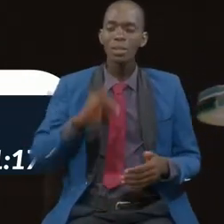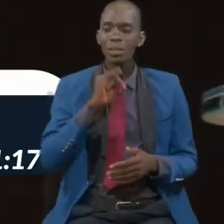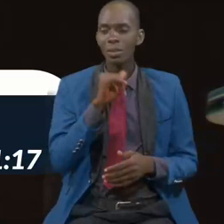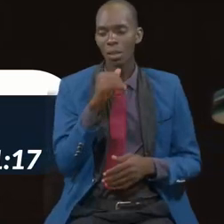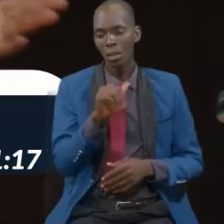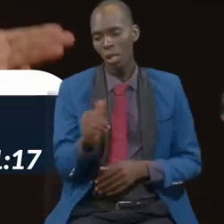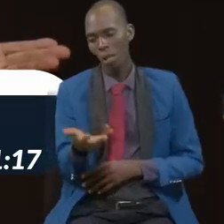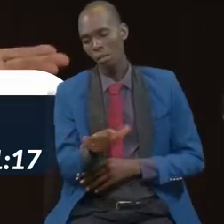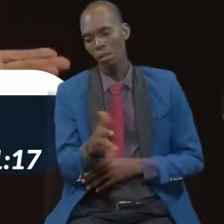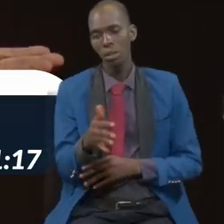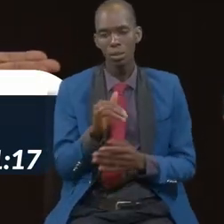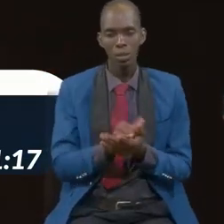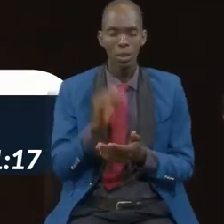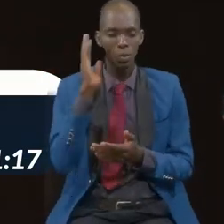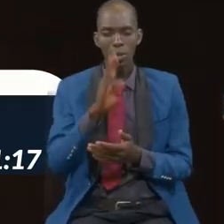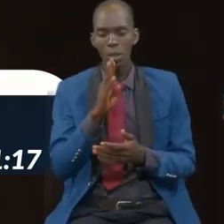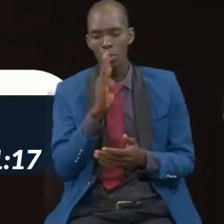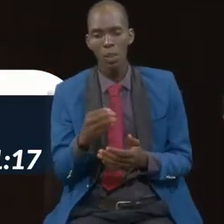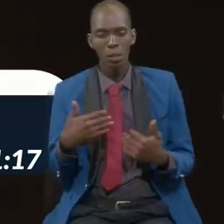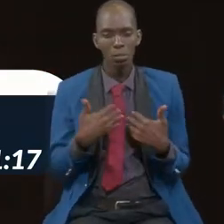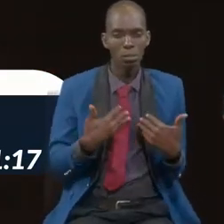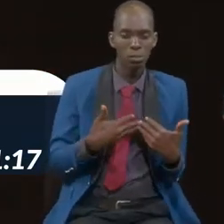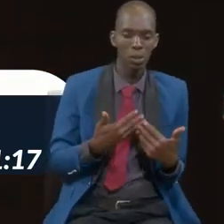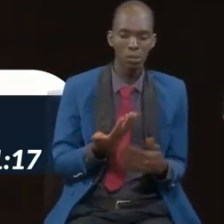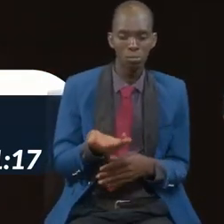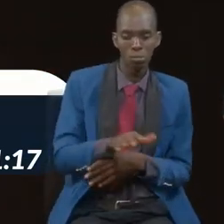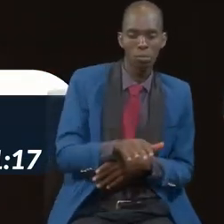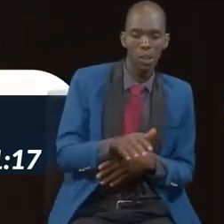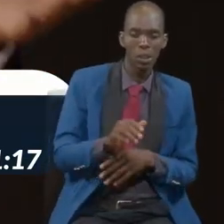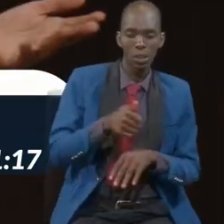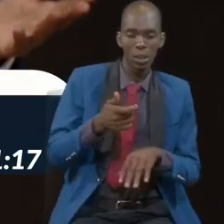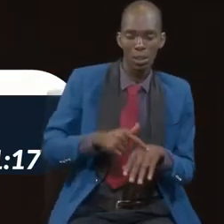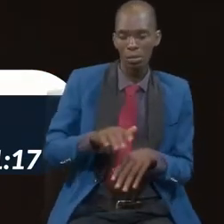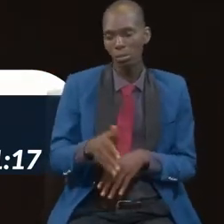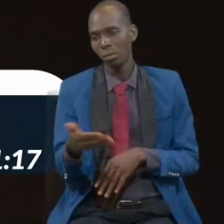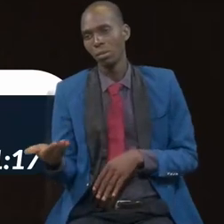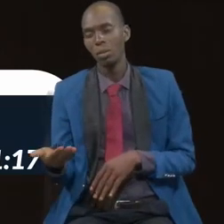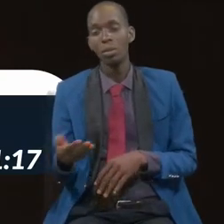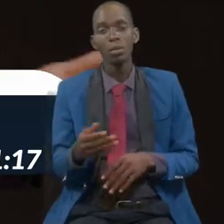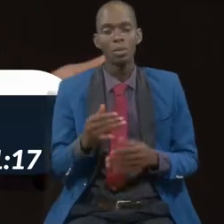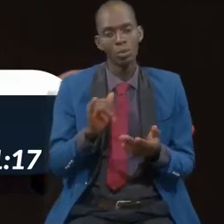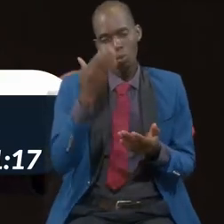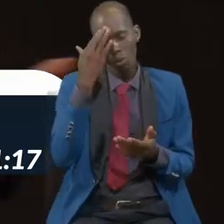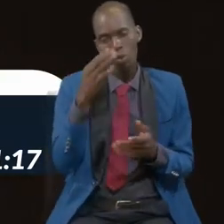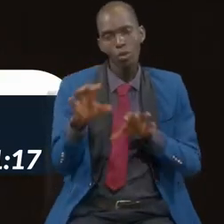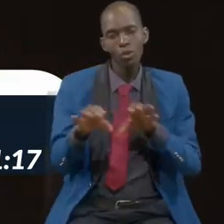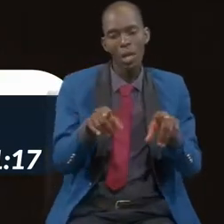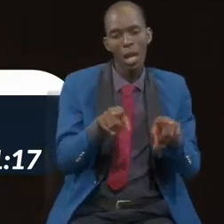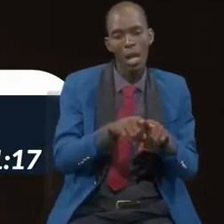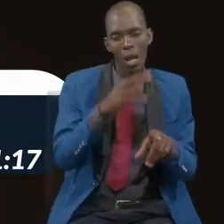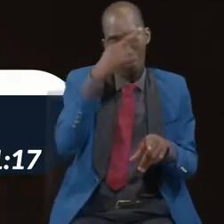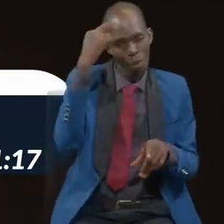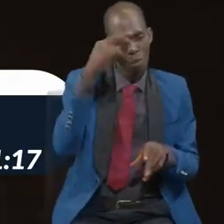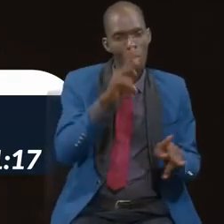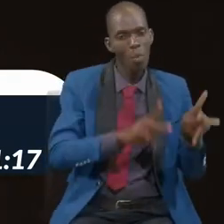un caméléon qui est ici, une autre couleur là-bas, et que à Rome, fait comme